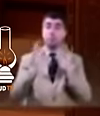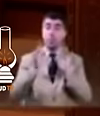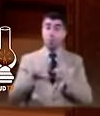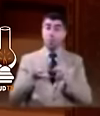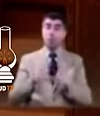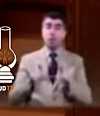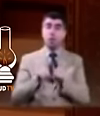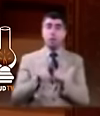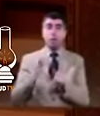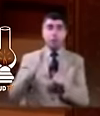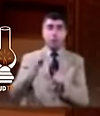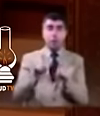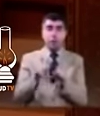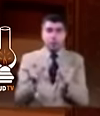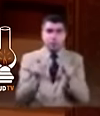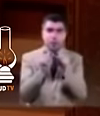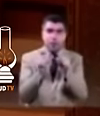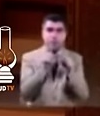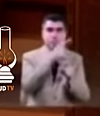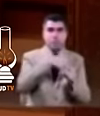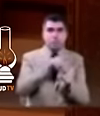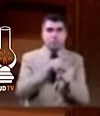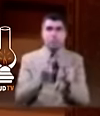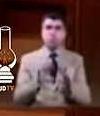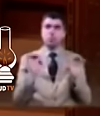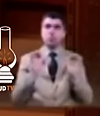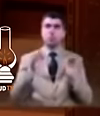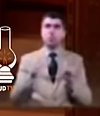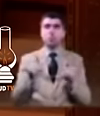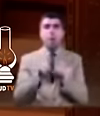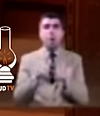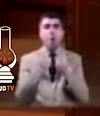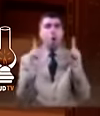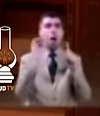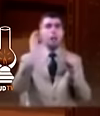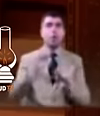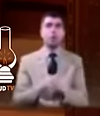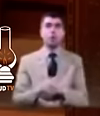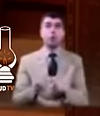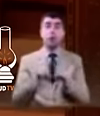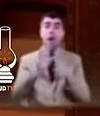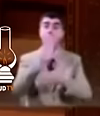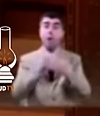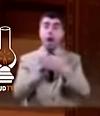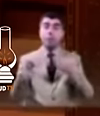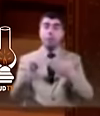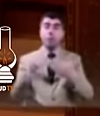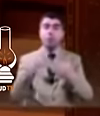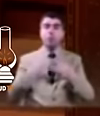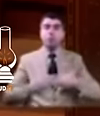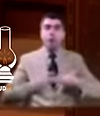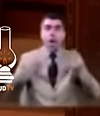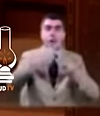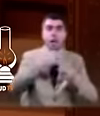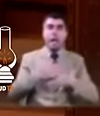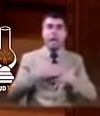من التدخل ديالها في هذا الشيء والجهات والجماعات يكونوا أكثر نشاطا. كما سيتم إطلاق برنامج محاربة الفوارق المجالية والاجتماعية في